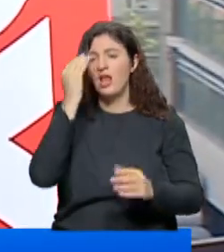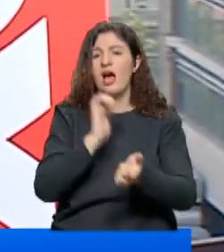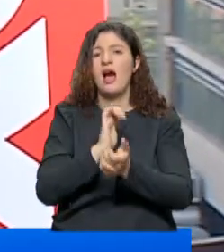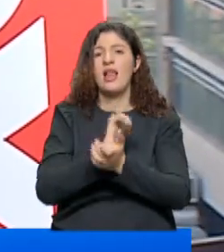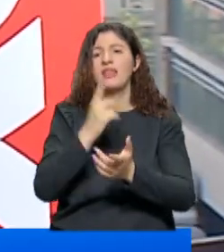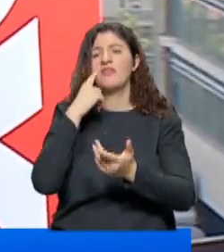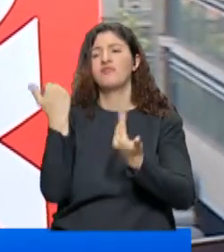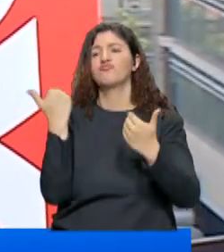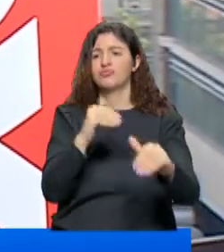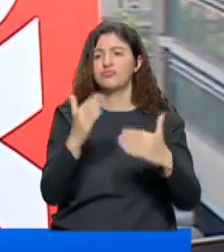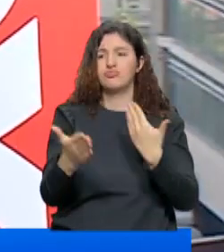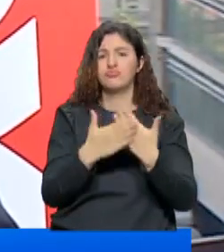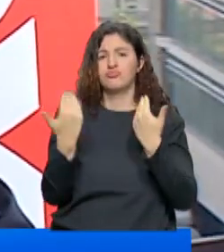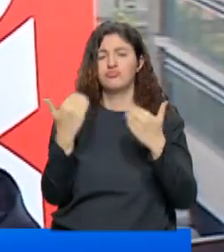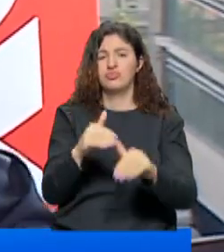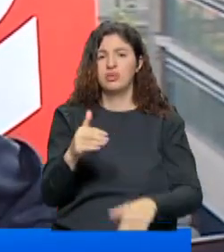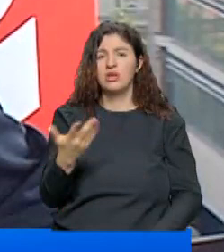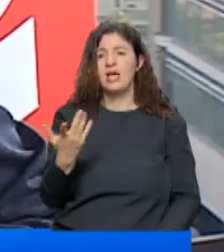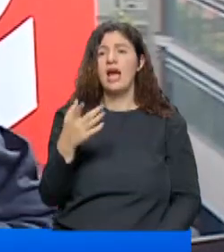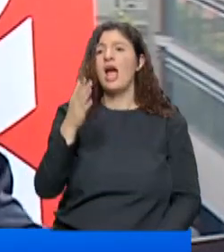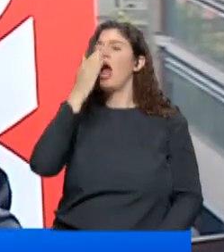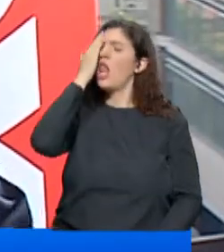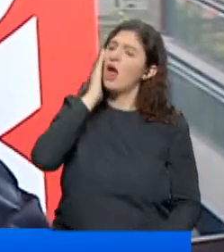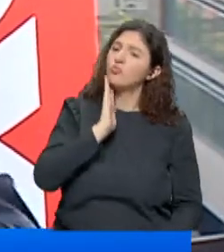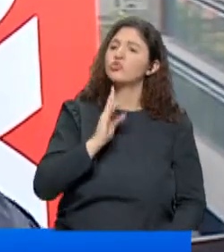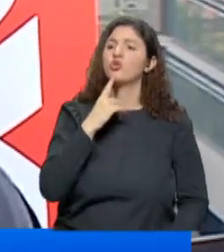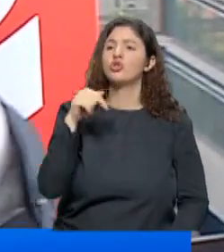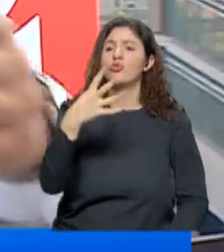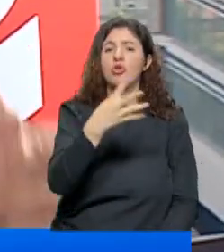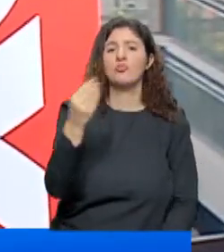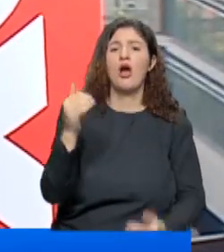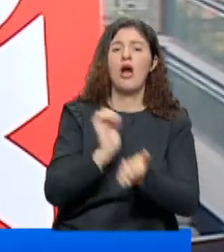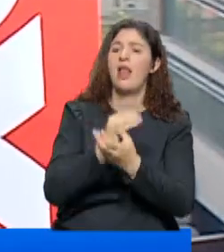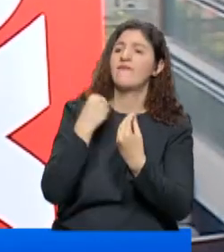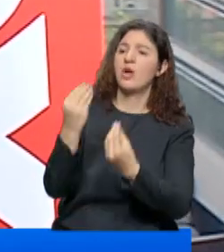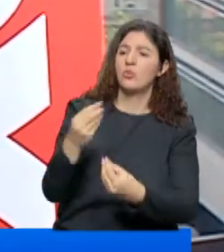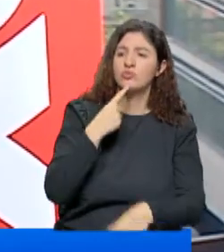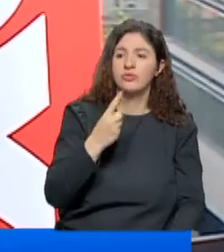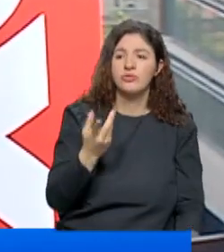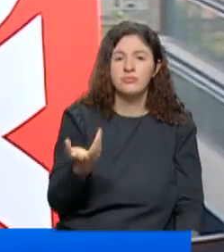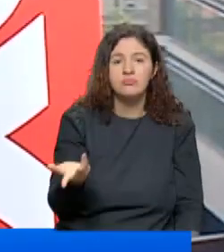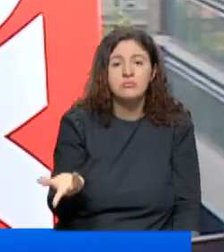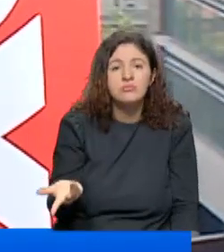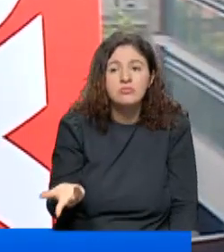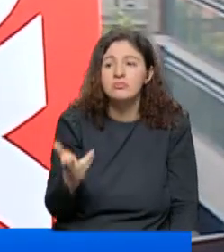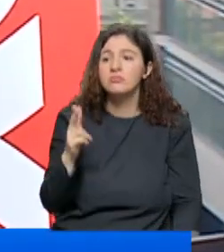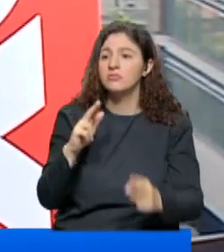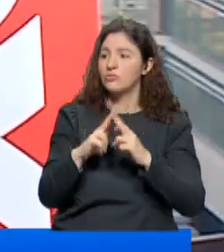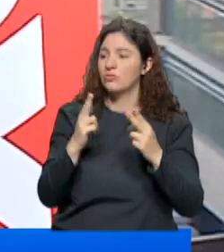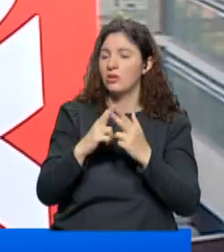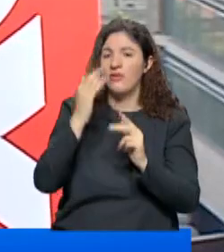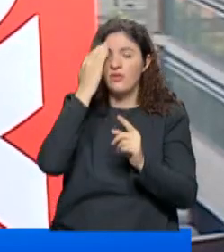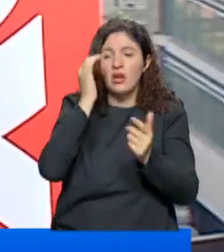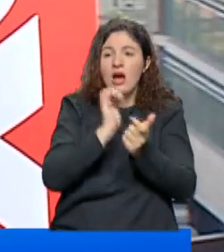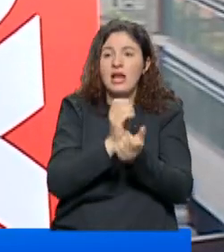aileye devlet yardım, sosyal destek veriyordu. Elhamdülillah diyor. Şimdi 4 milyon aileye veriyoruz diyor. Ya dünyada